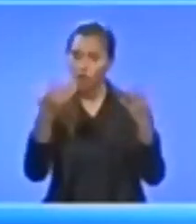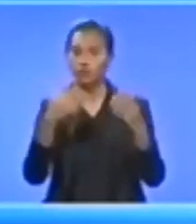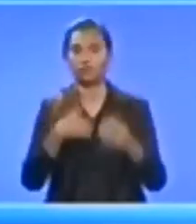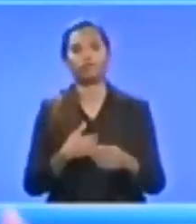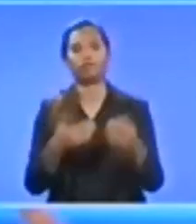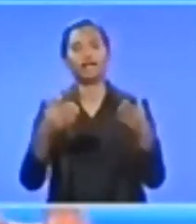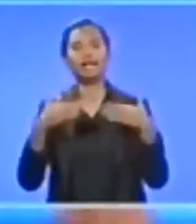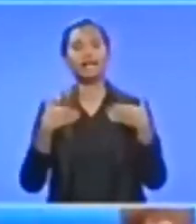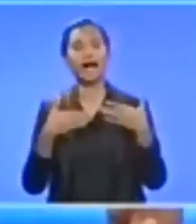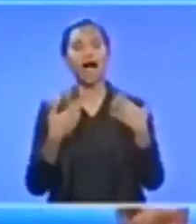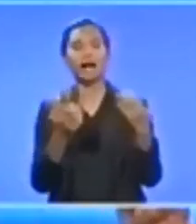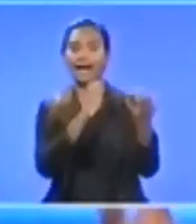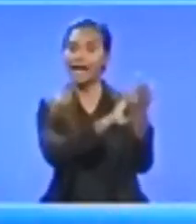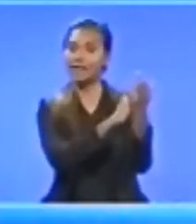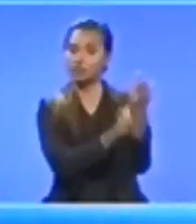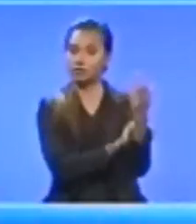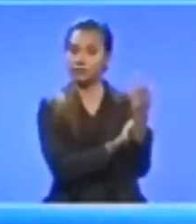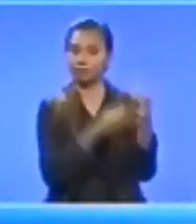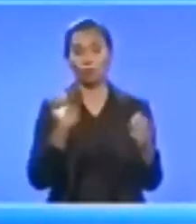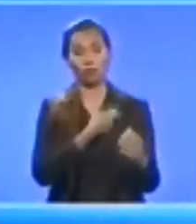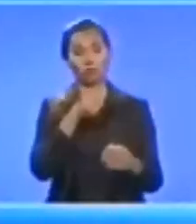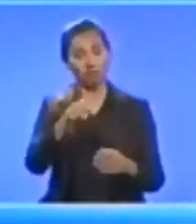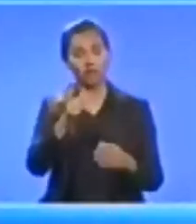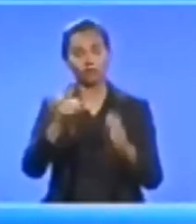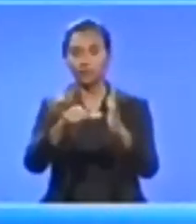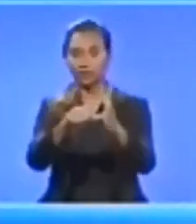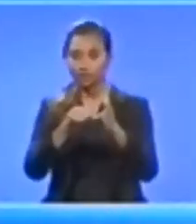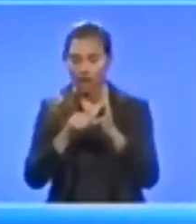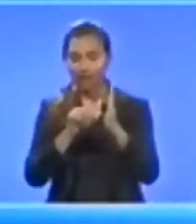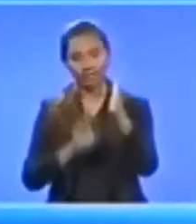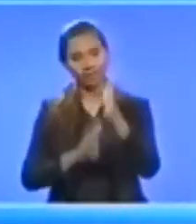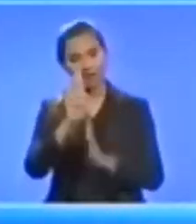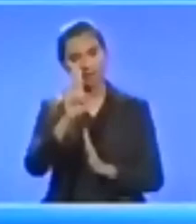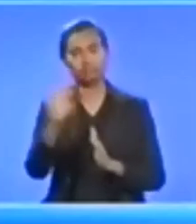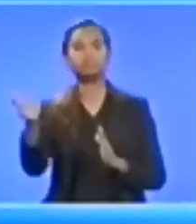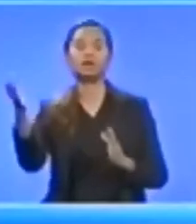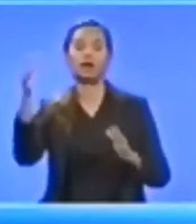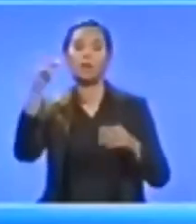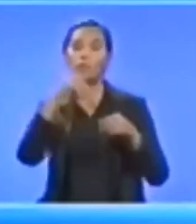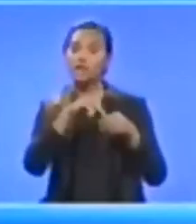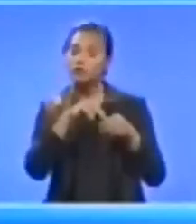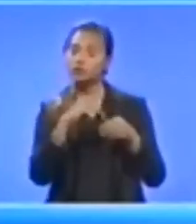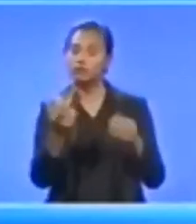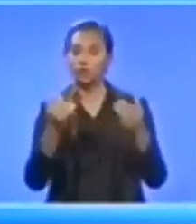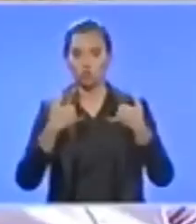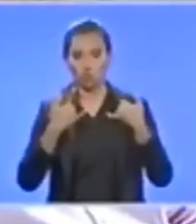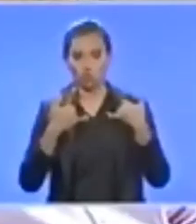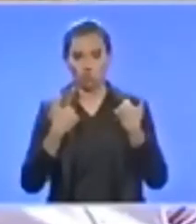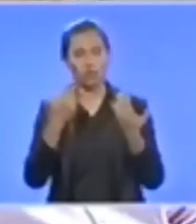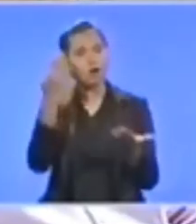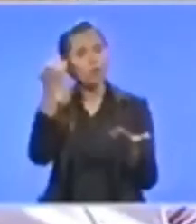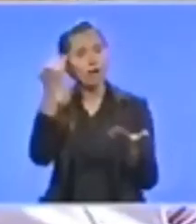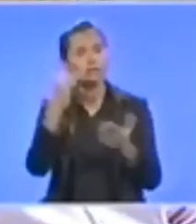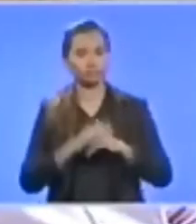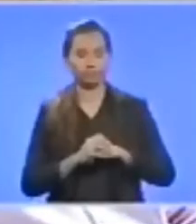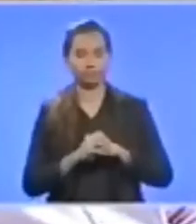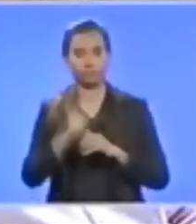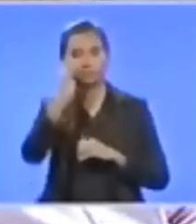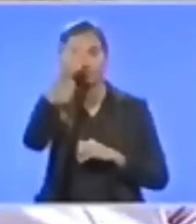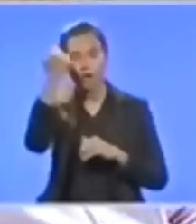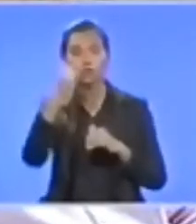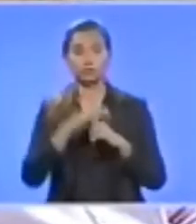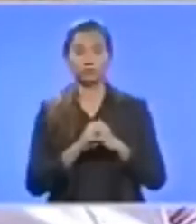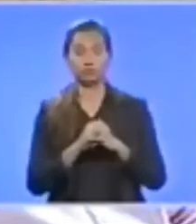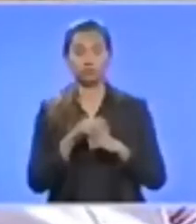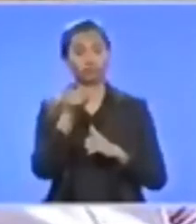menarik dan membangun potensi belia kita. Kenapa? Kerana mereka boleh mainkan peranan